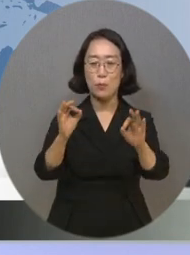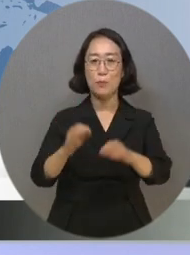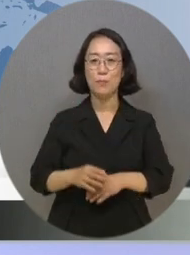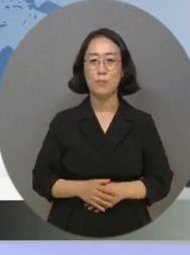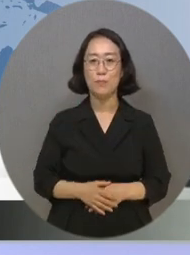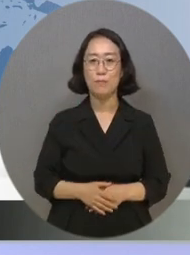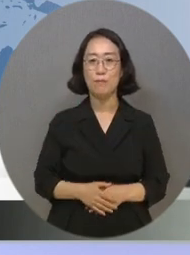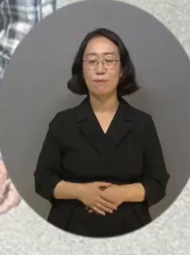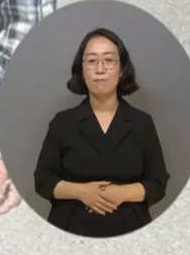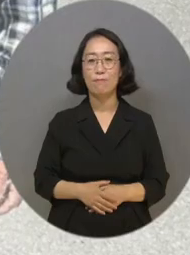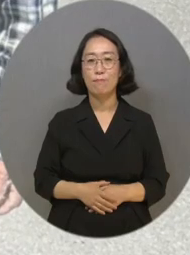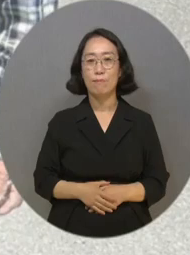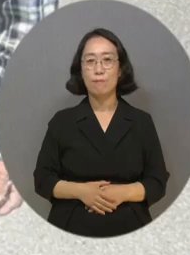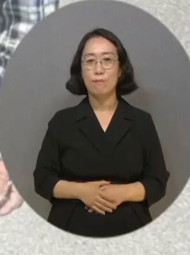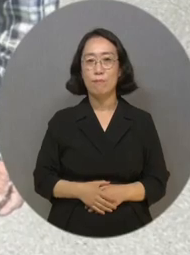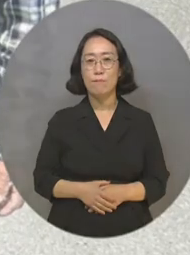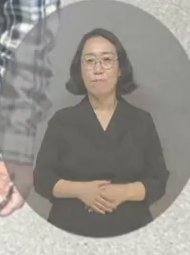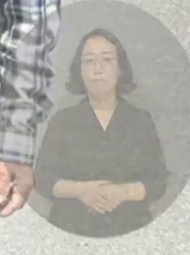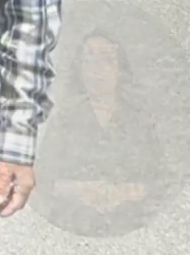가보시죠.